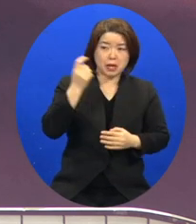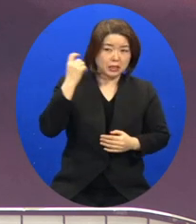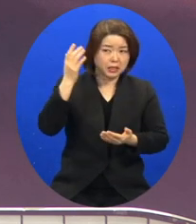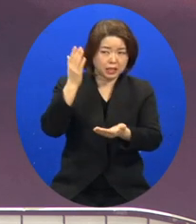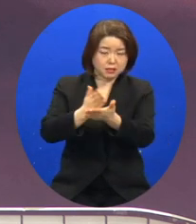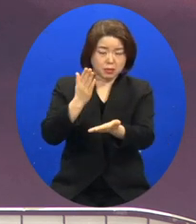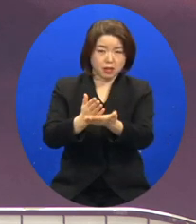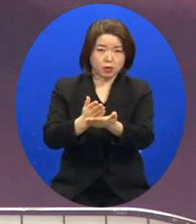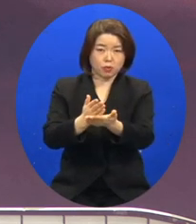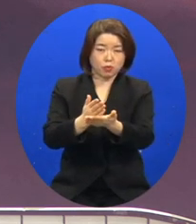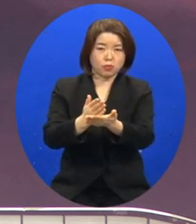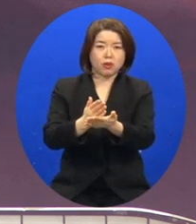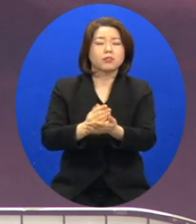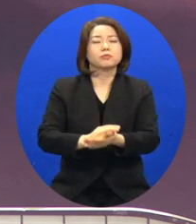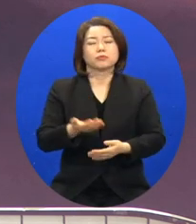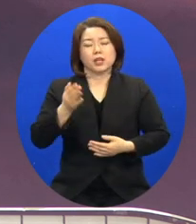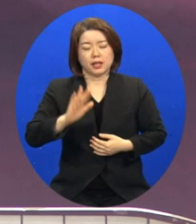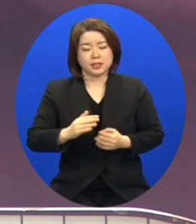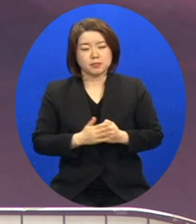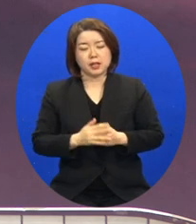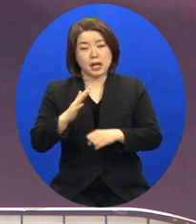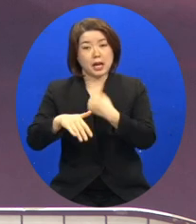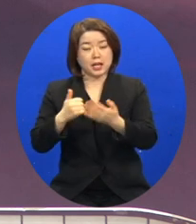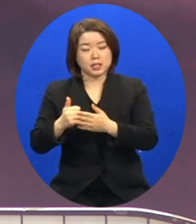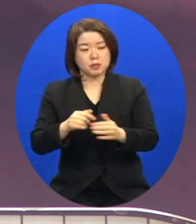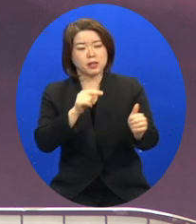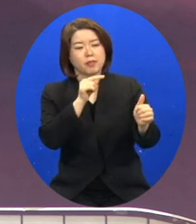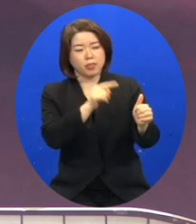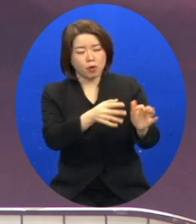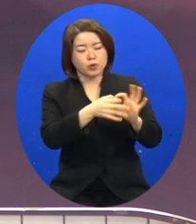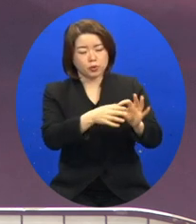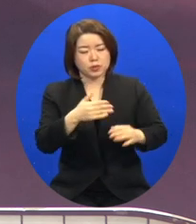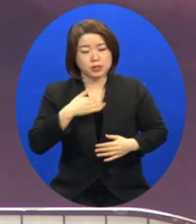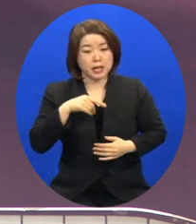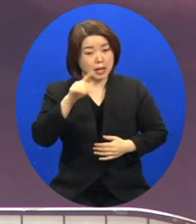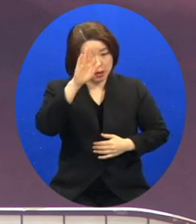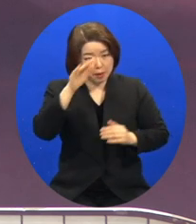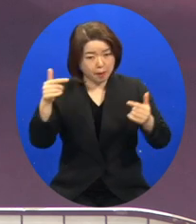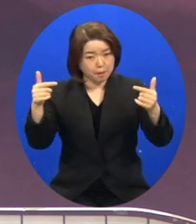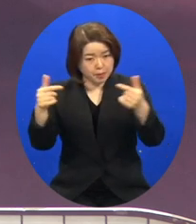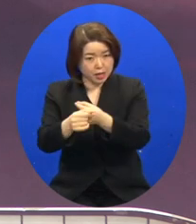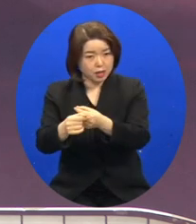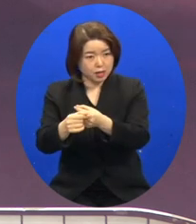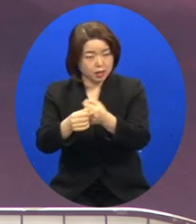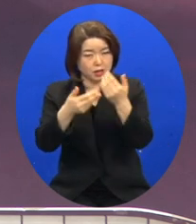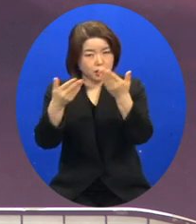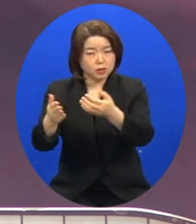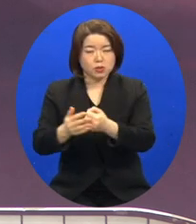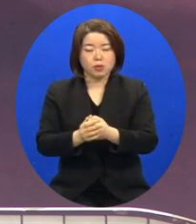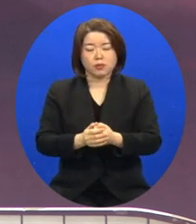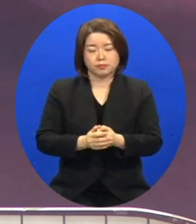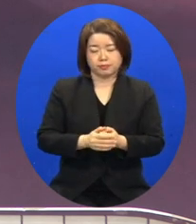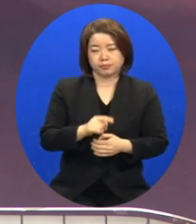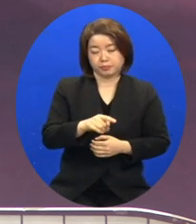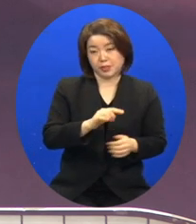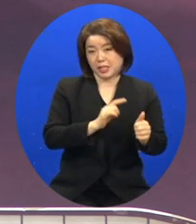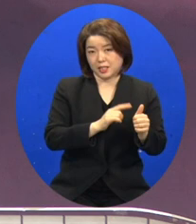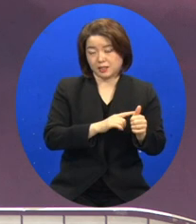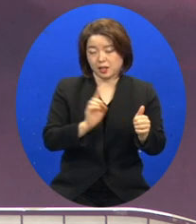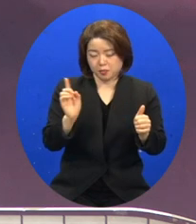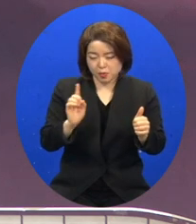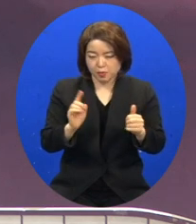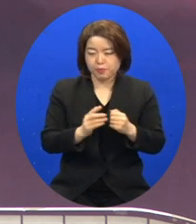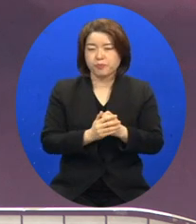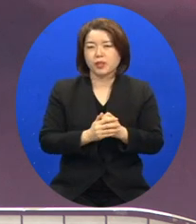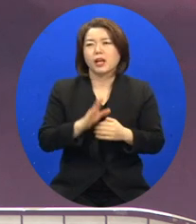하나님께서 그래도 너를 통해서 내가 고치겠다 고 하셨어요 그땐 얹어 수도사가 그렇다면 조건을